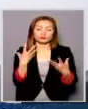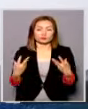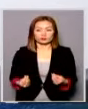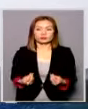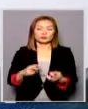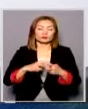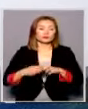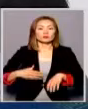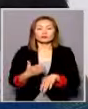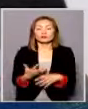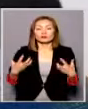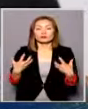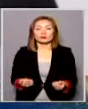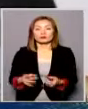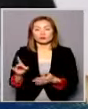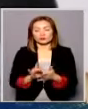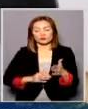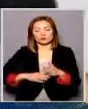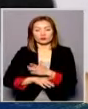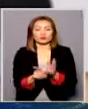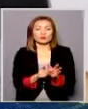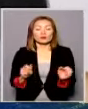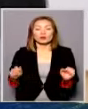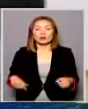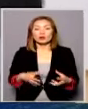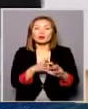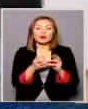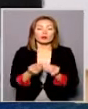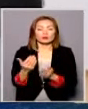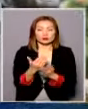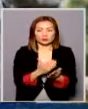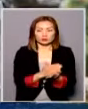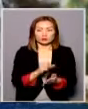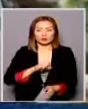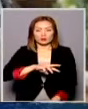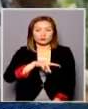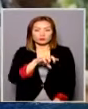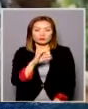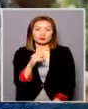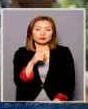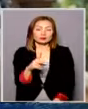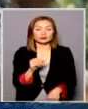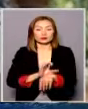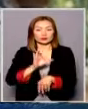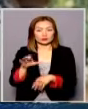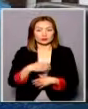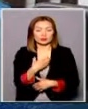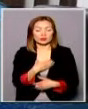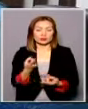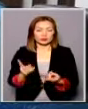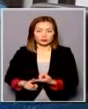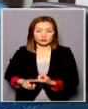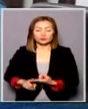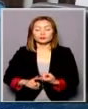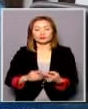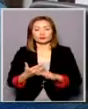имеют проблемы со здоровьем, досрочно выйти на пенсию. В соответствии с программой «Эмбомунайгаз» перечисляет деньги страховой компании за несколько